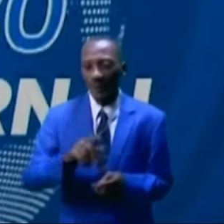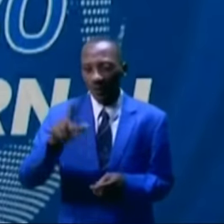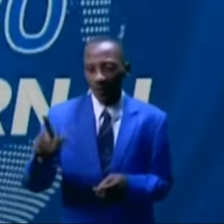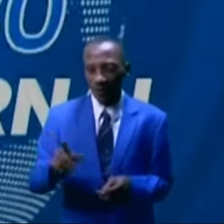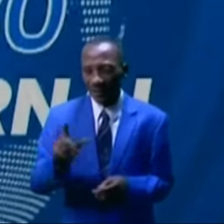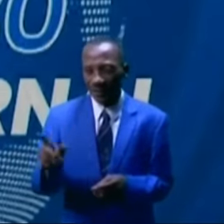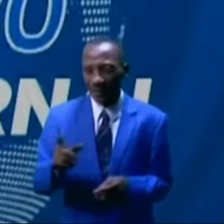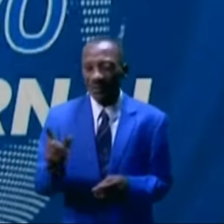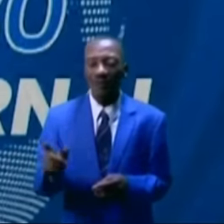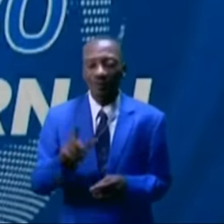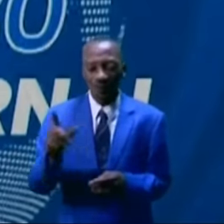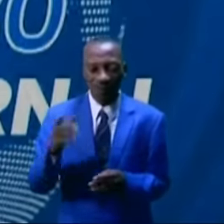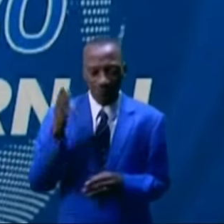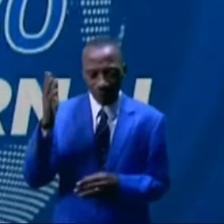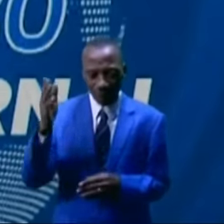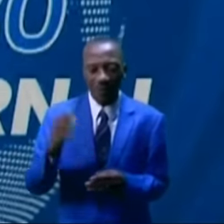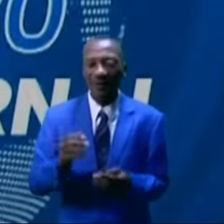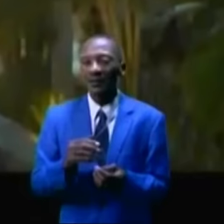a choisi pour vous.